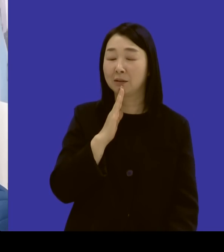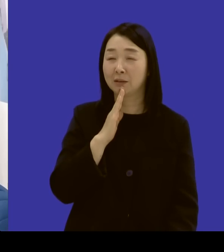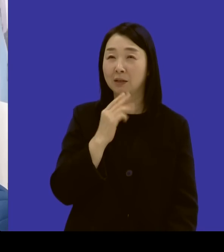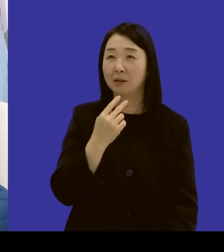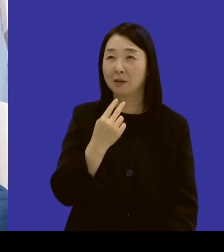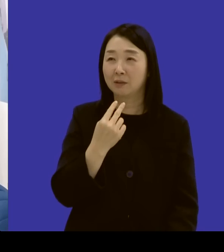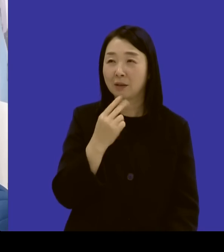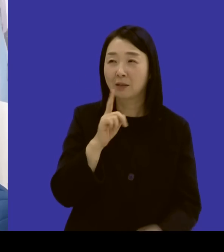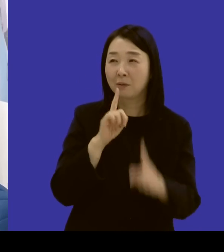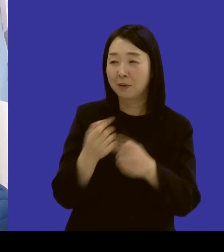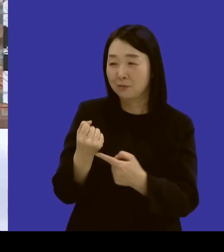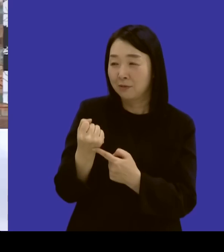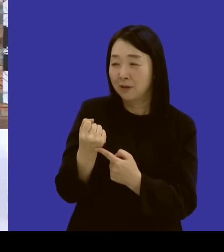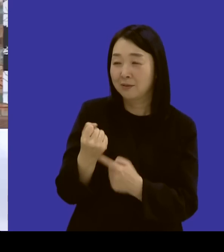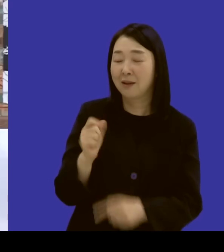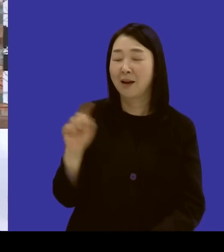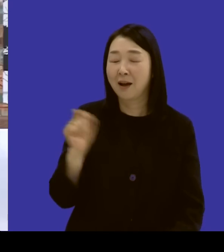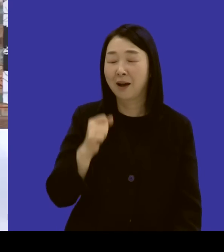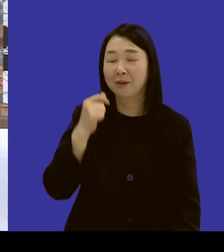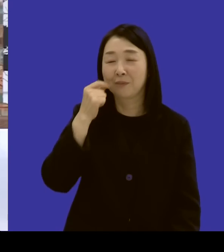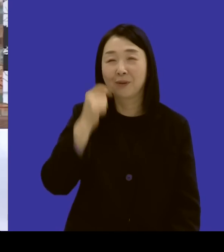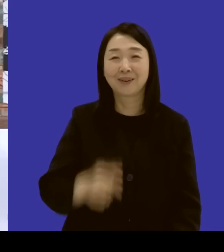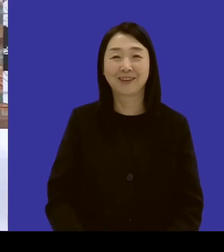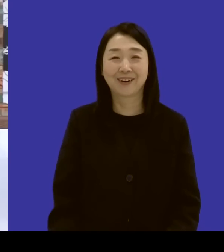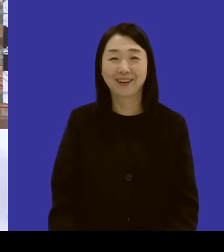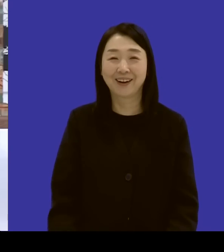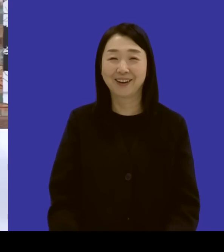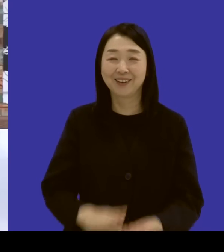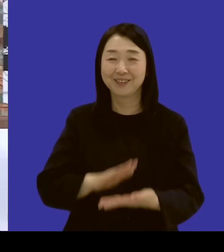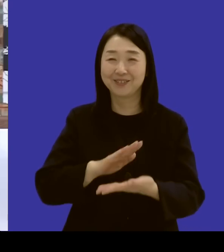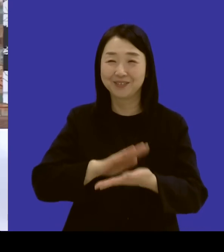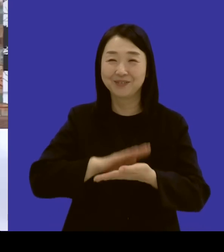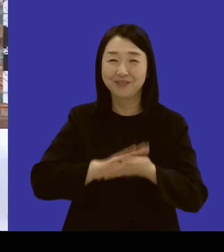다니는데 두란노에서 저보고 책 내자고 오늘 안 너무 그랬어요. 구체적인 출판사까지.